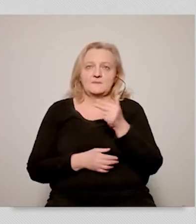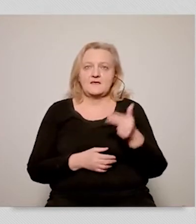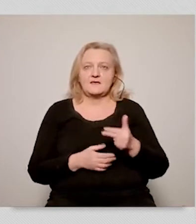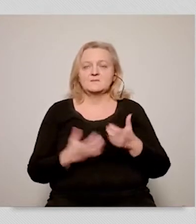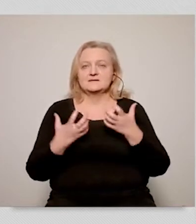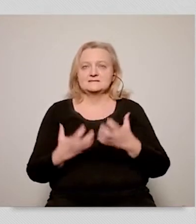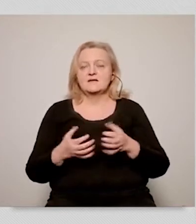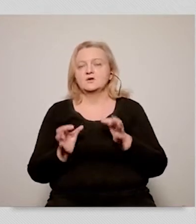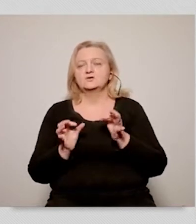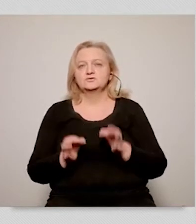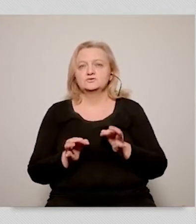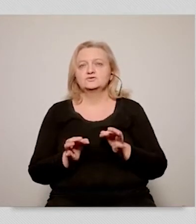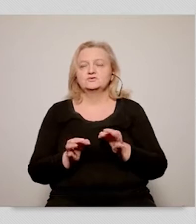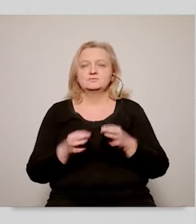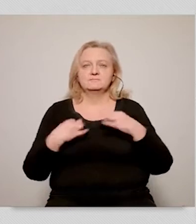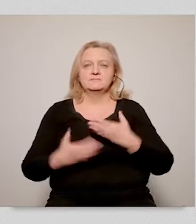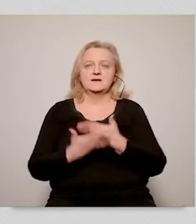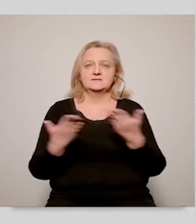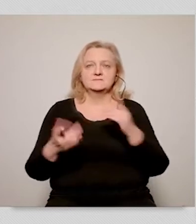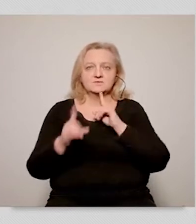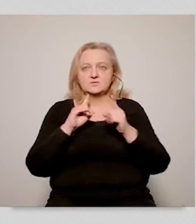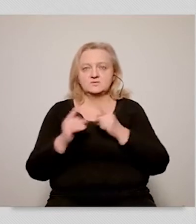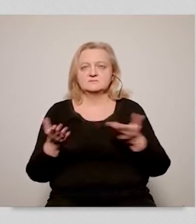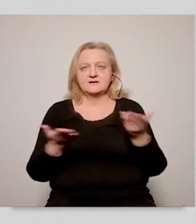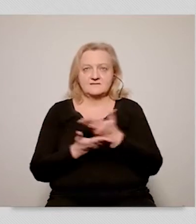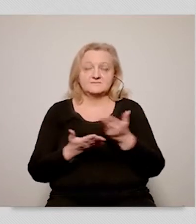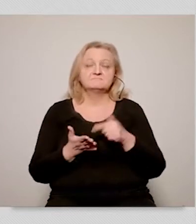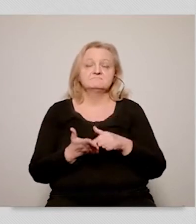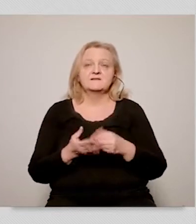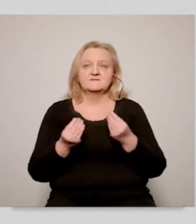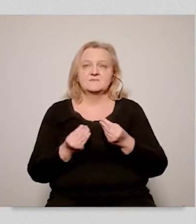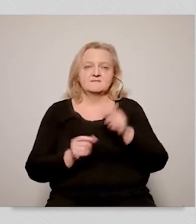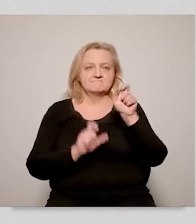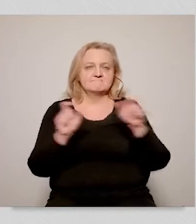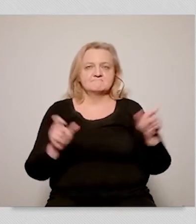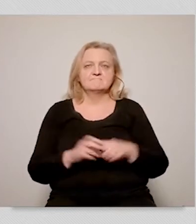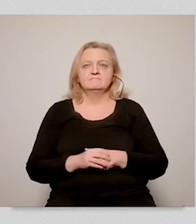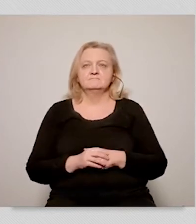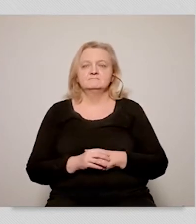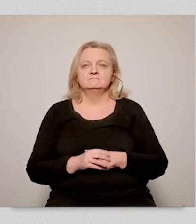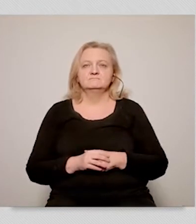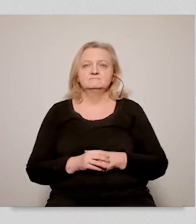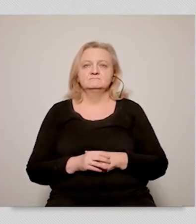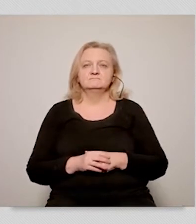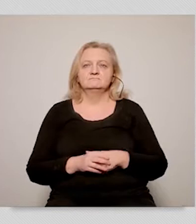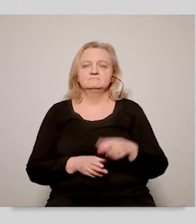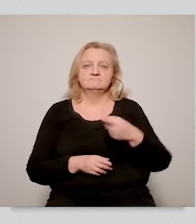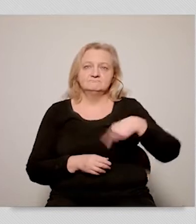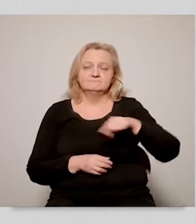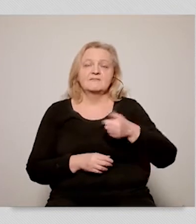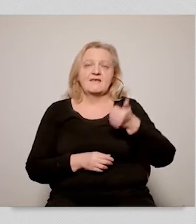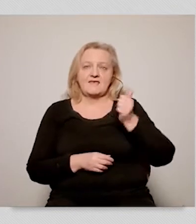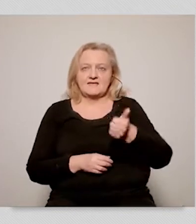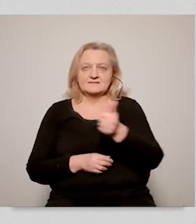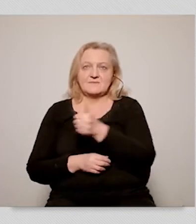o których chcielibyśmy dzisiaj z Państwem porozmawiać w znakomitym gronie naszych ekspertów.